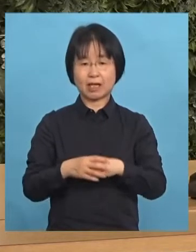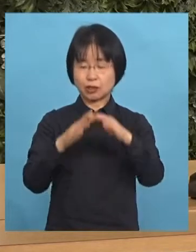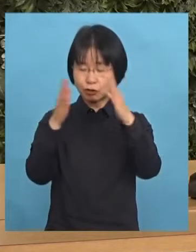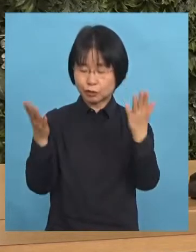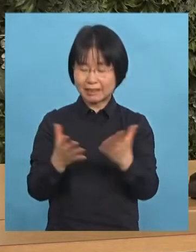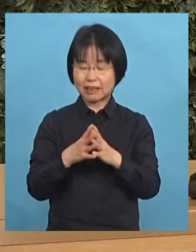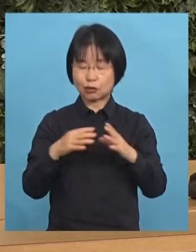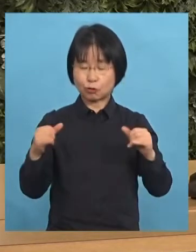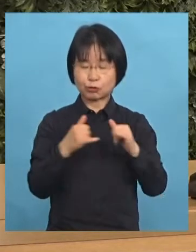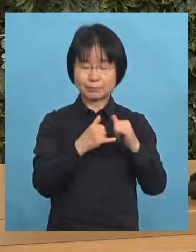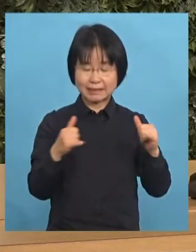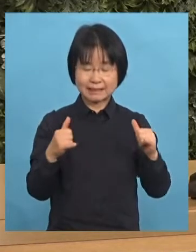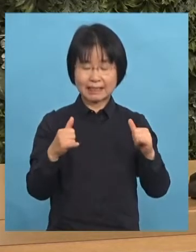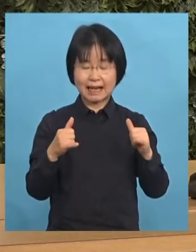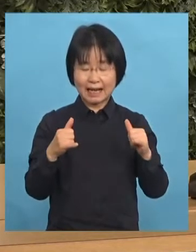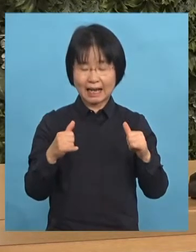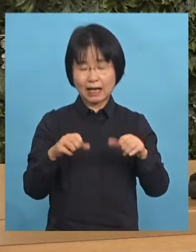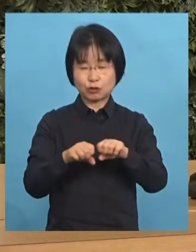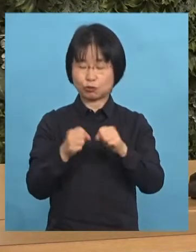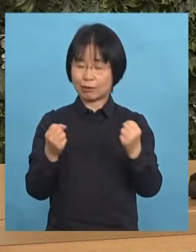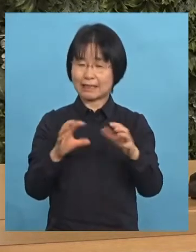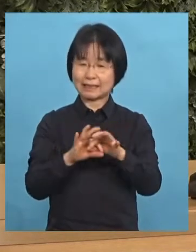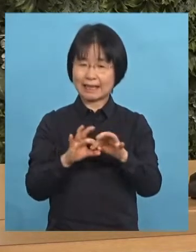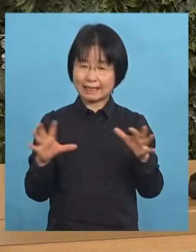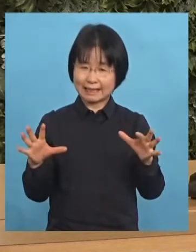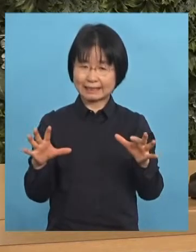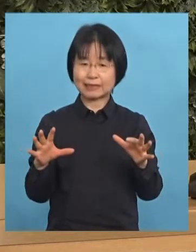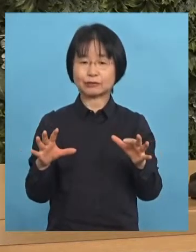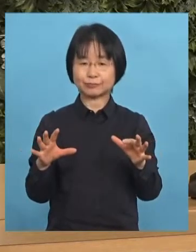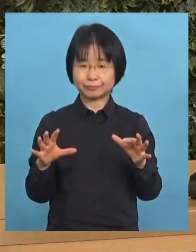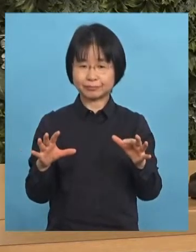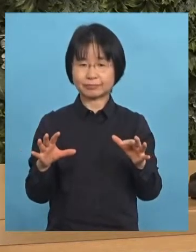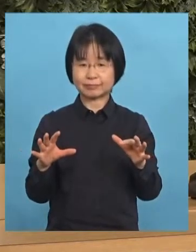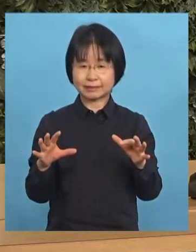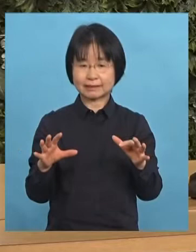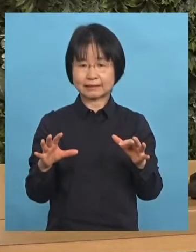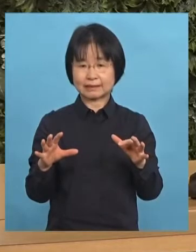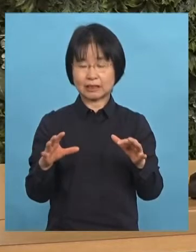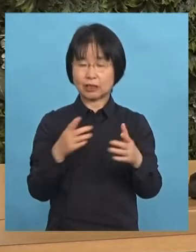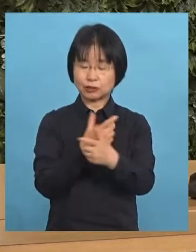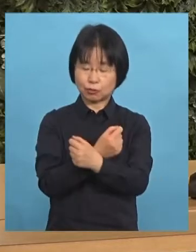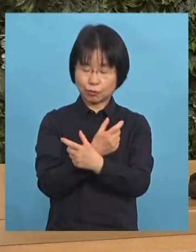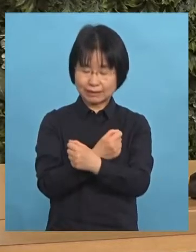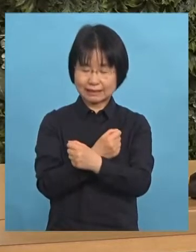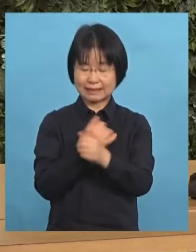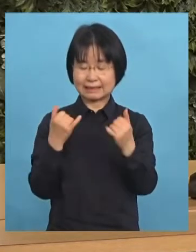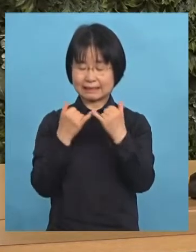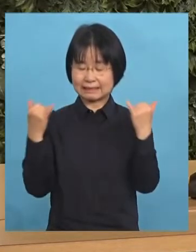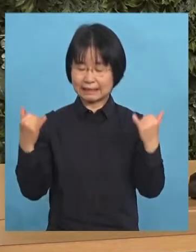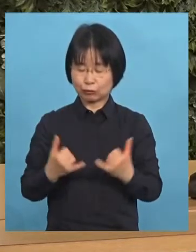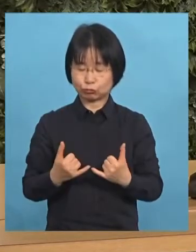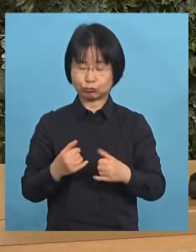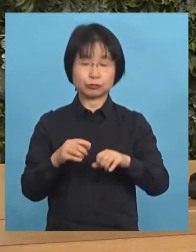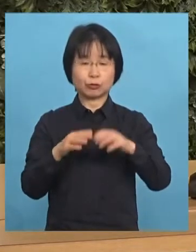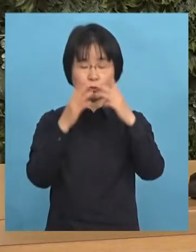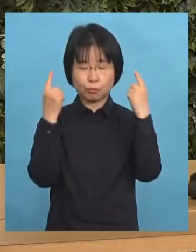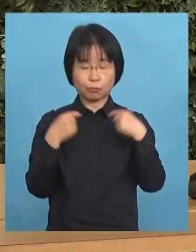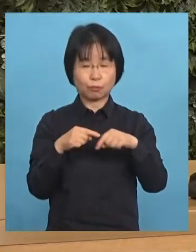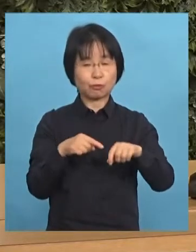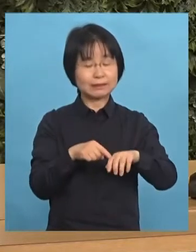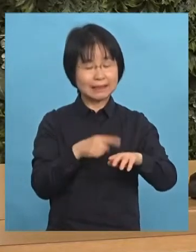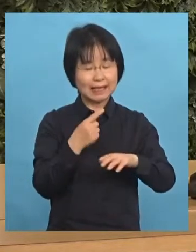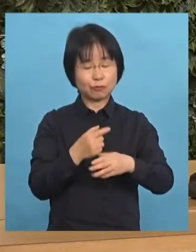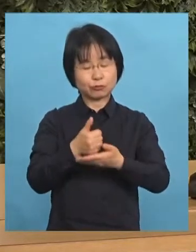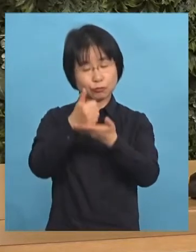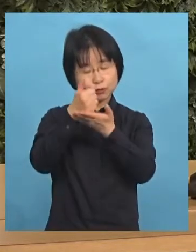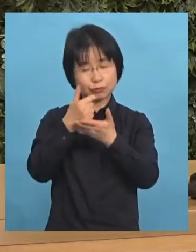民が障害の有無によって分け隔てることなく、相互に人格と個性を尊重し合い